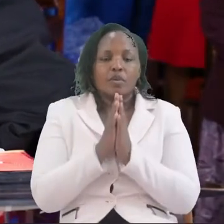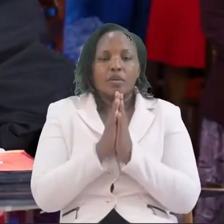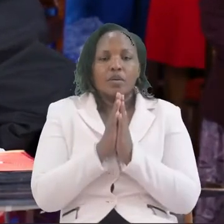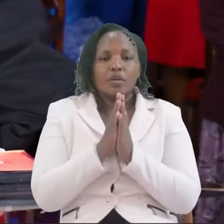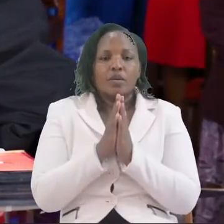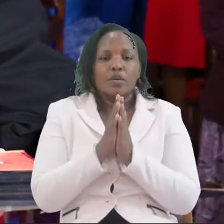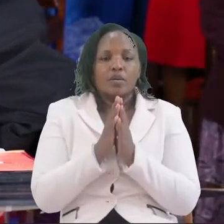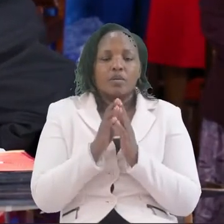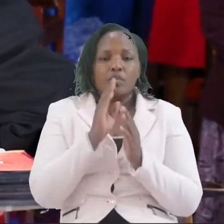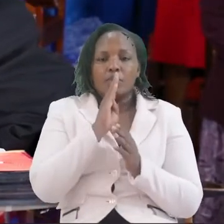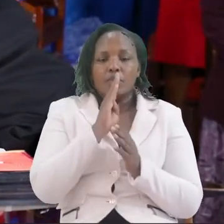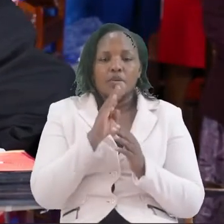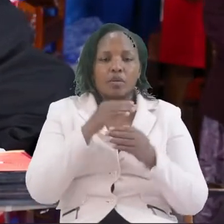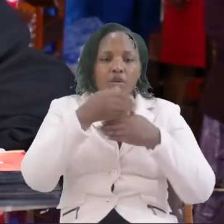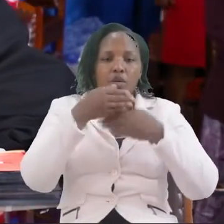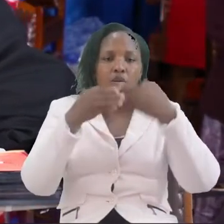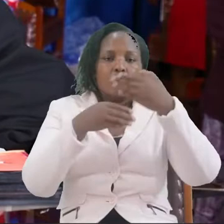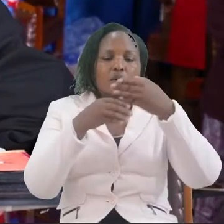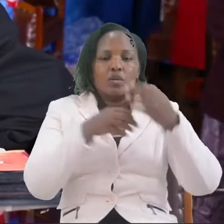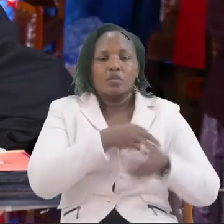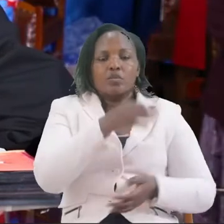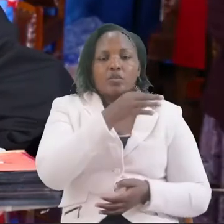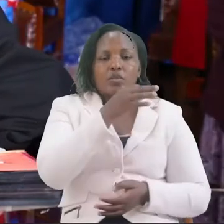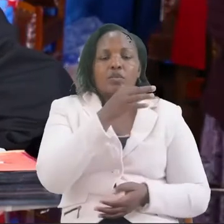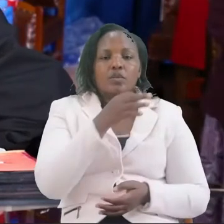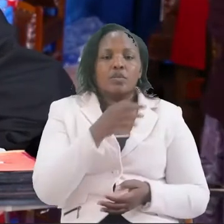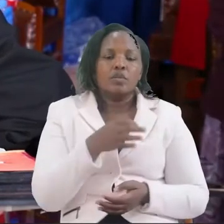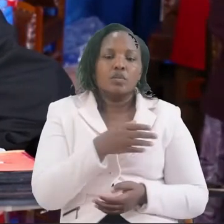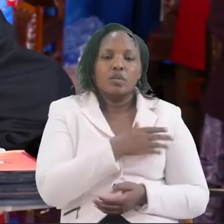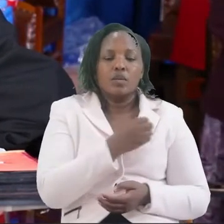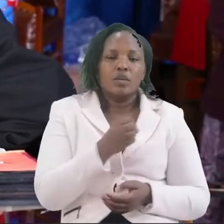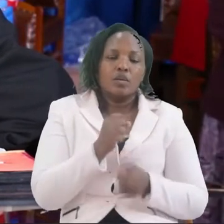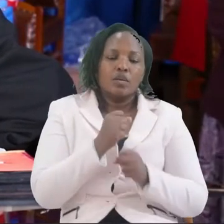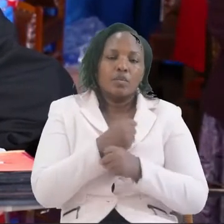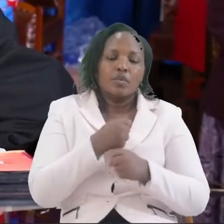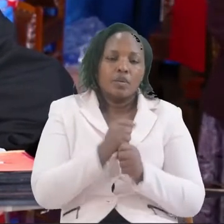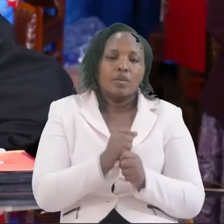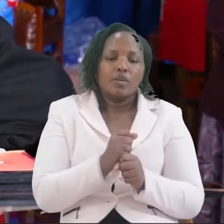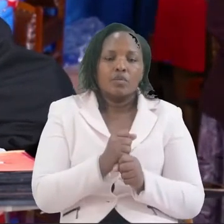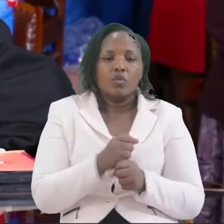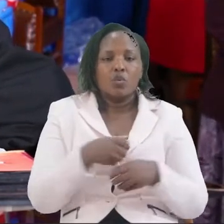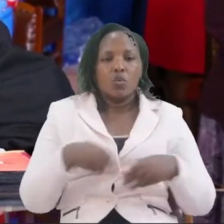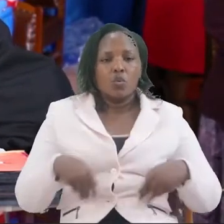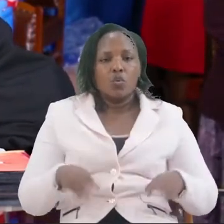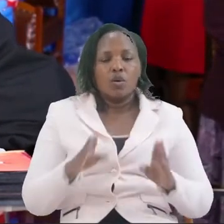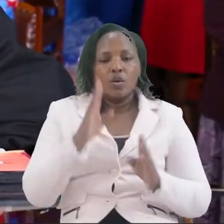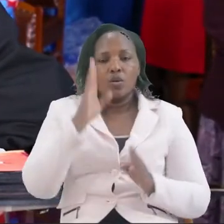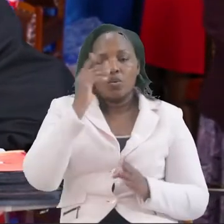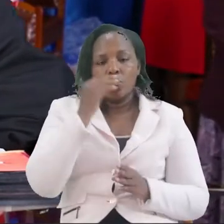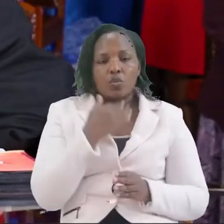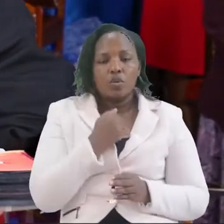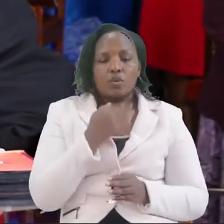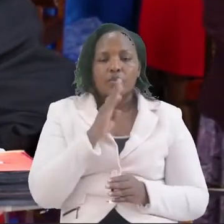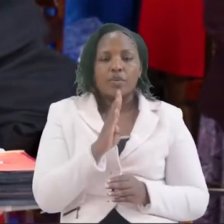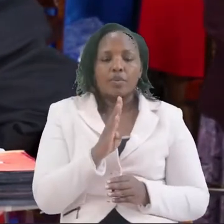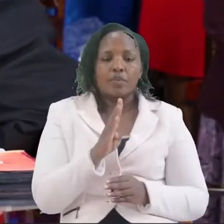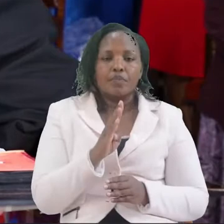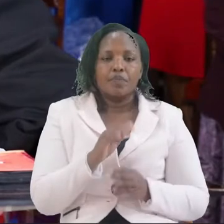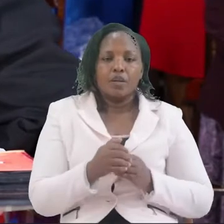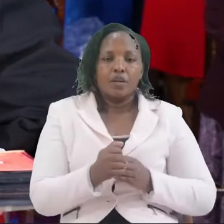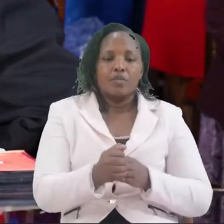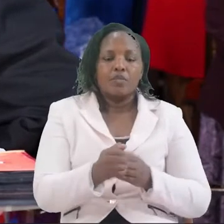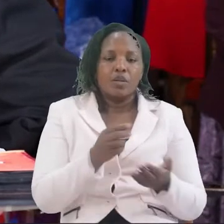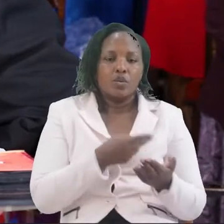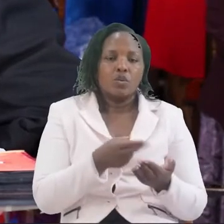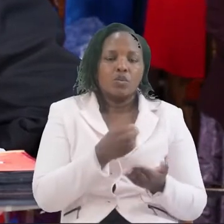likawa litawajenga kiroho na litawafanya wawe jinsi upendavyo wawe, wakiongozwa na